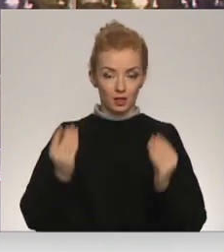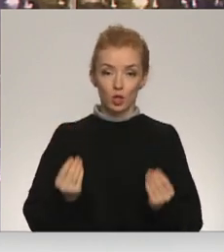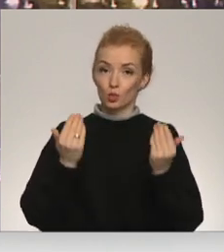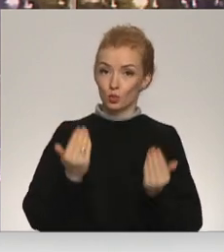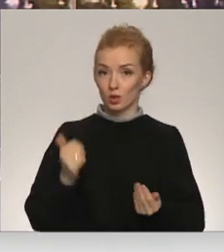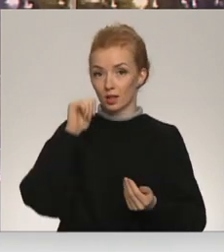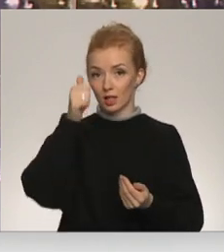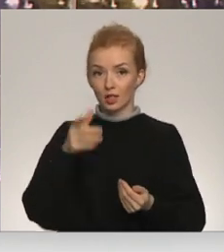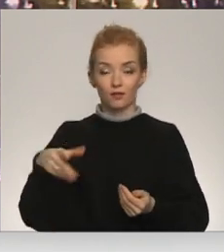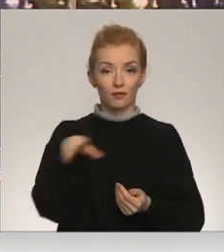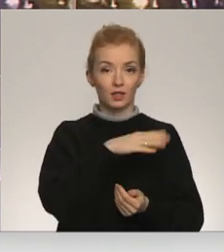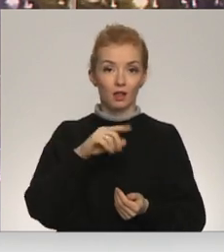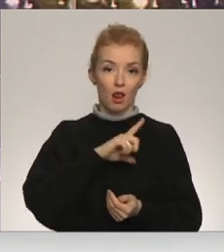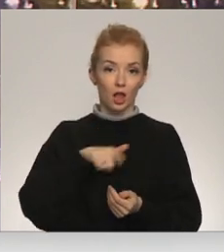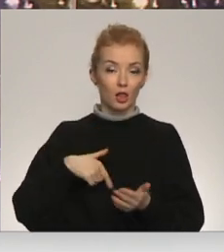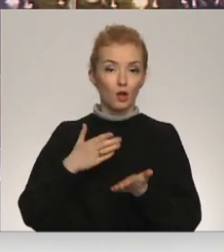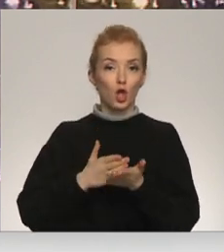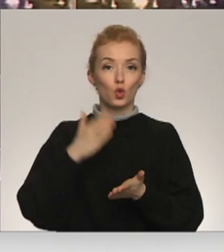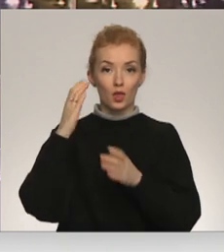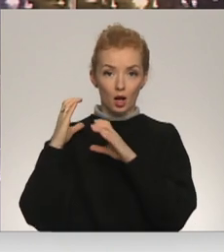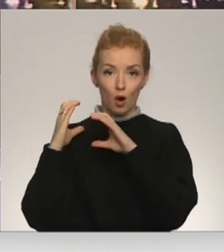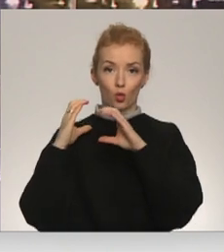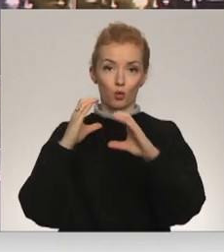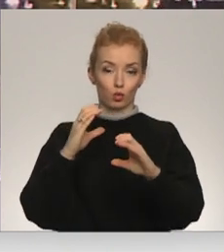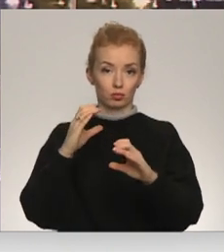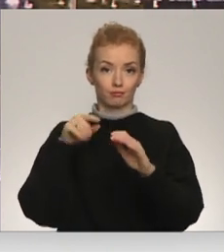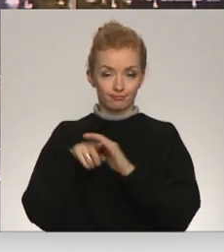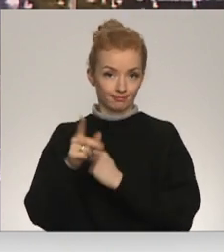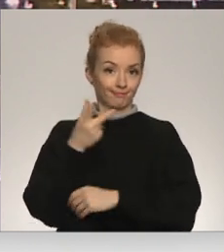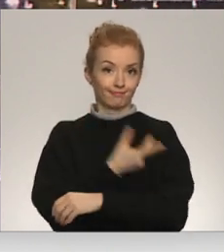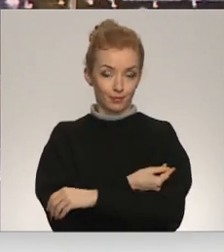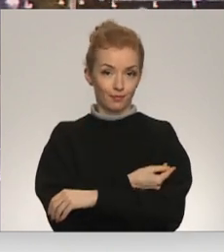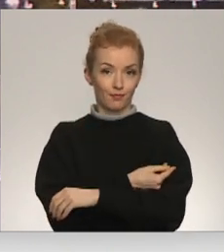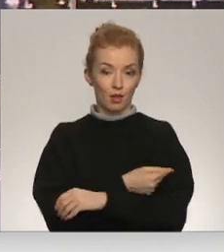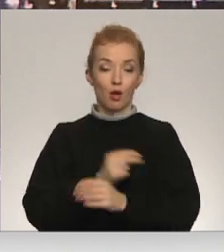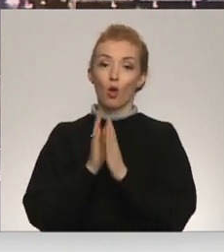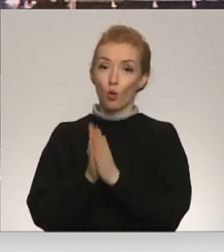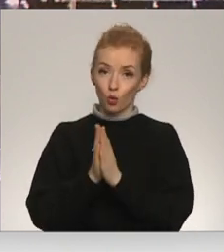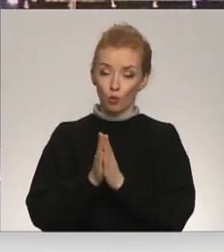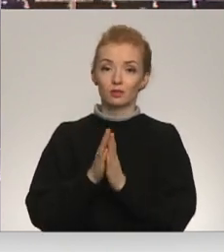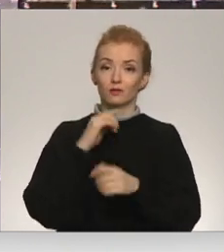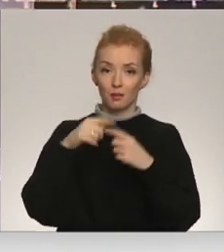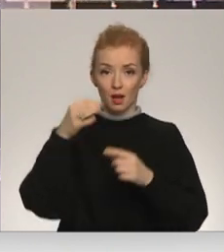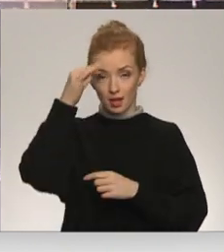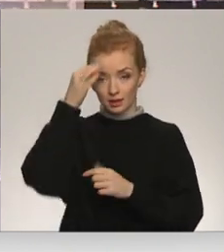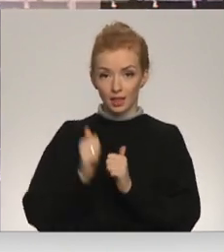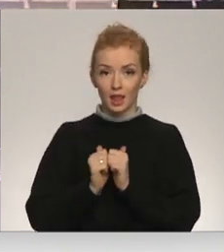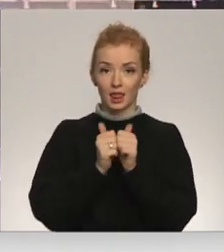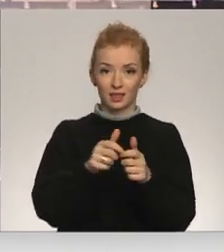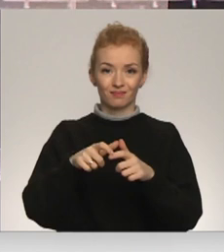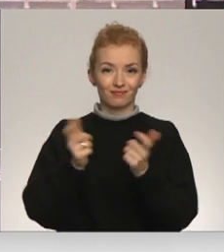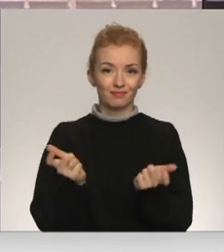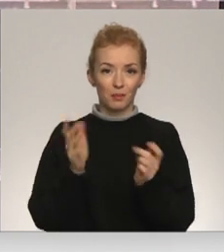visā Latvijas teritorijā notiek izbraukuma vakcinācija. Vakcinētāji lūdz, lai nākot uz poti, cilvēki ņemtu līdzi apliecinājumu